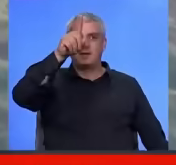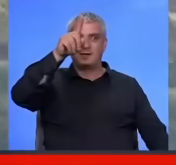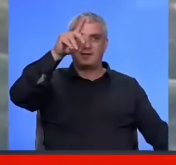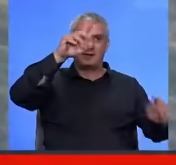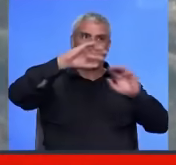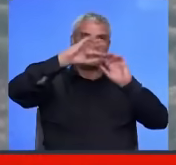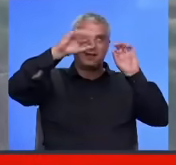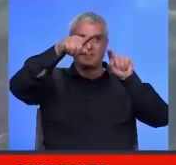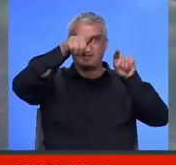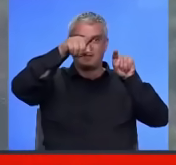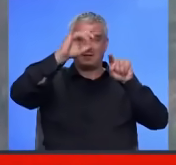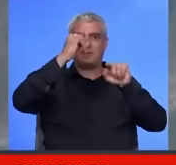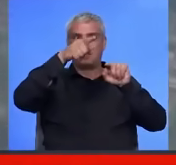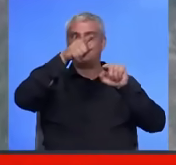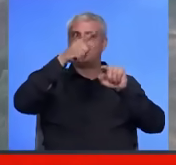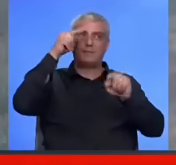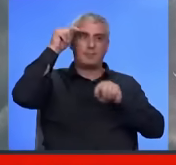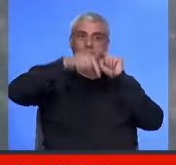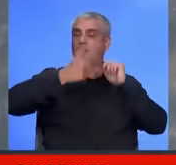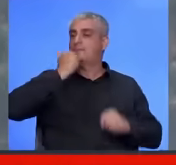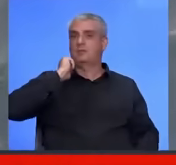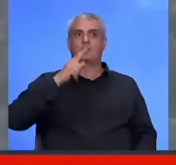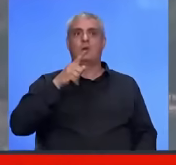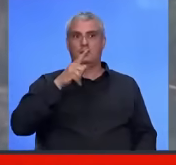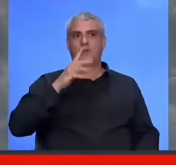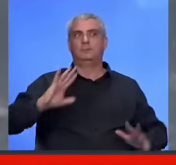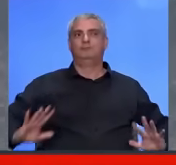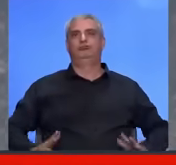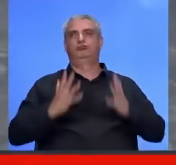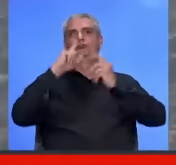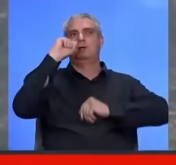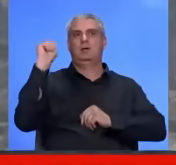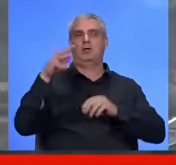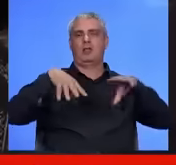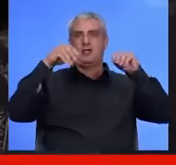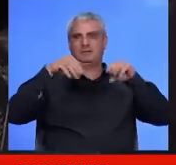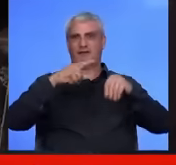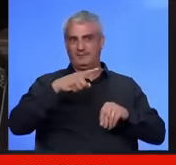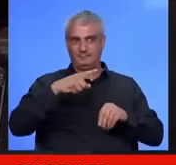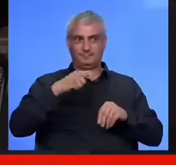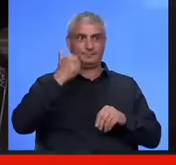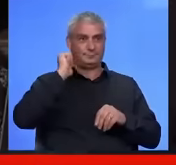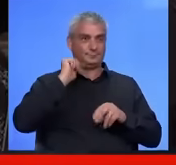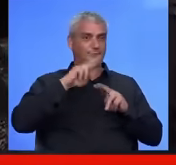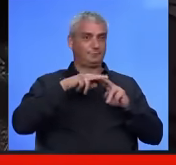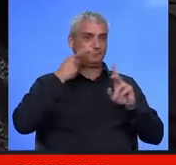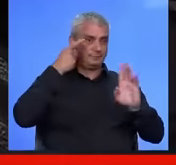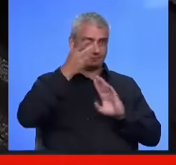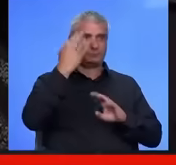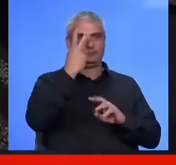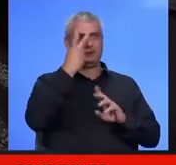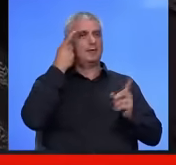חיטין האלה. נכון, שם נפלו שתי טילים אתמול והדליקו פה את כל ההסביעה. אתמול אחרי הבורחה נפלו עוד